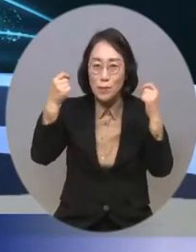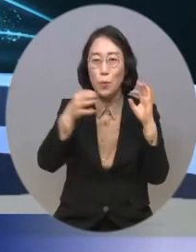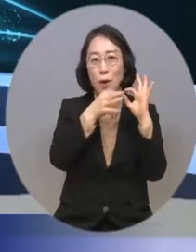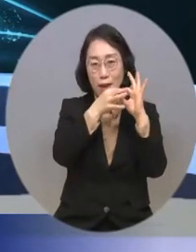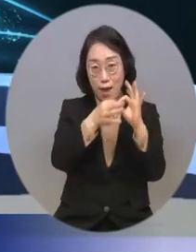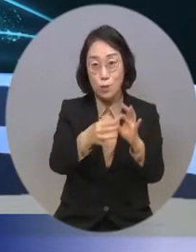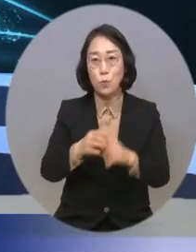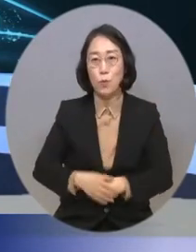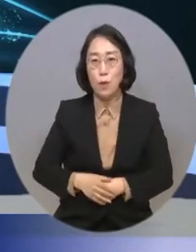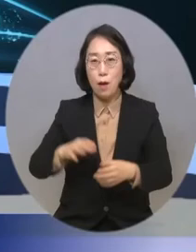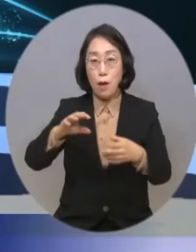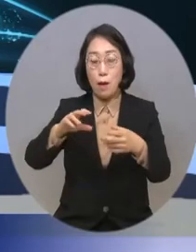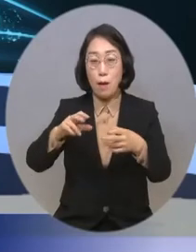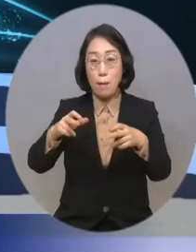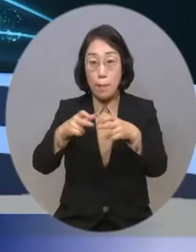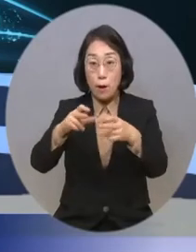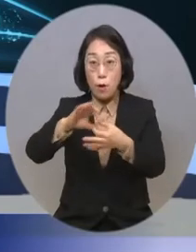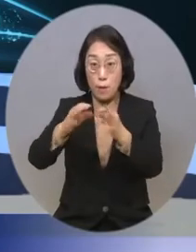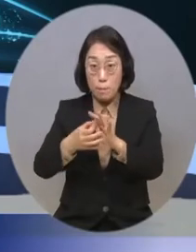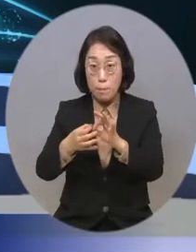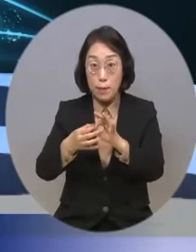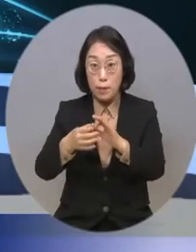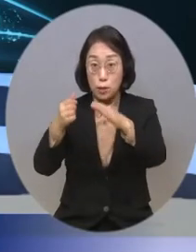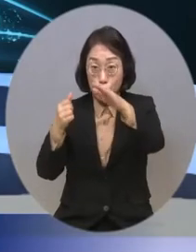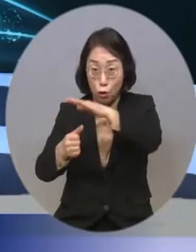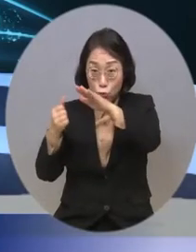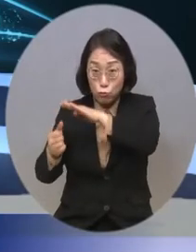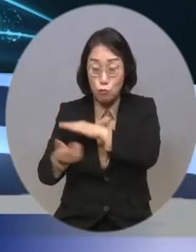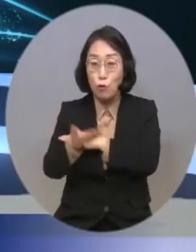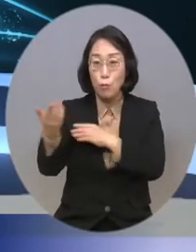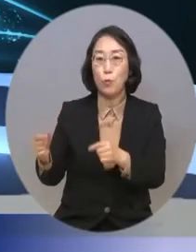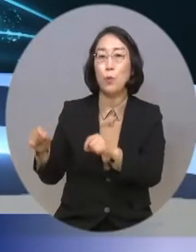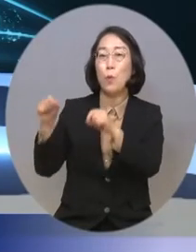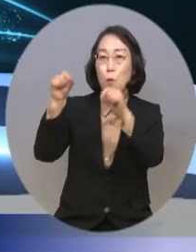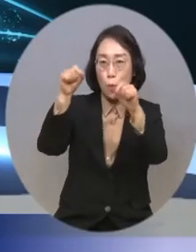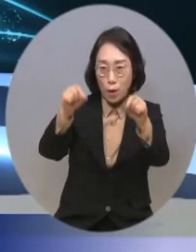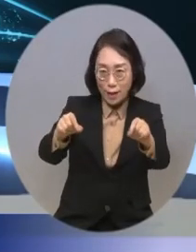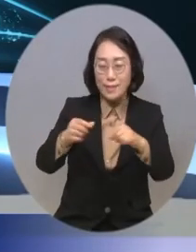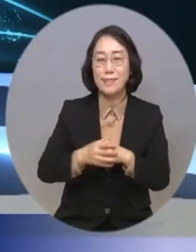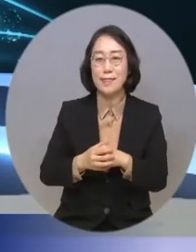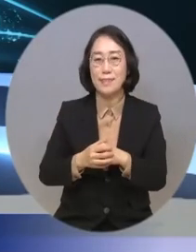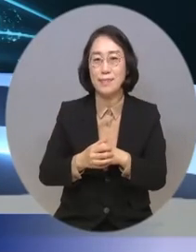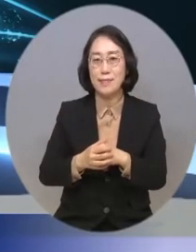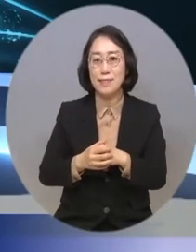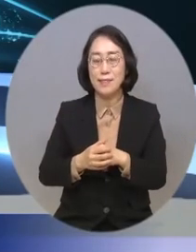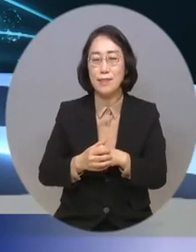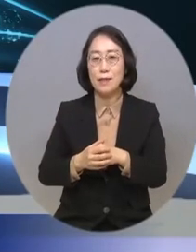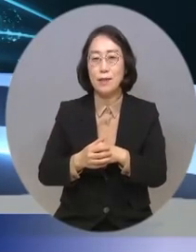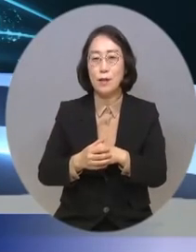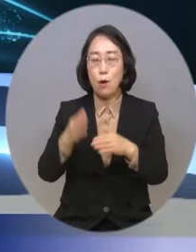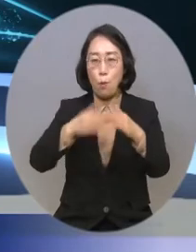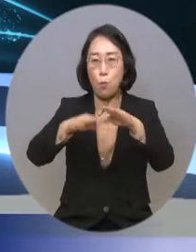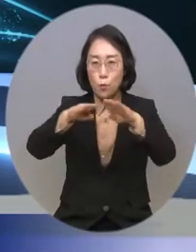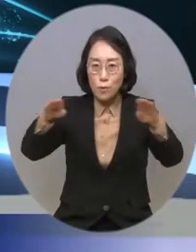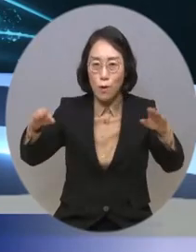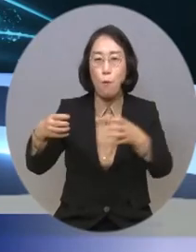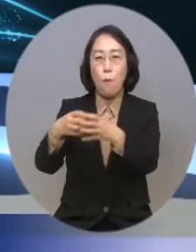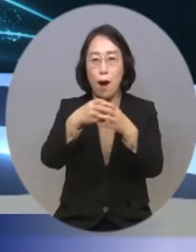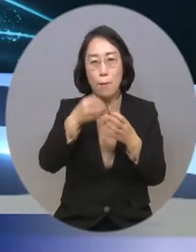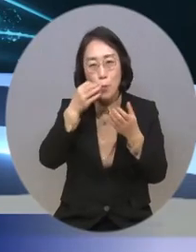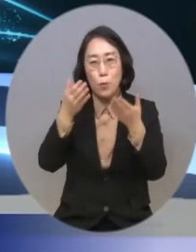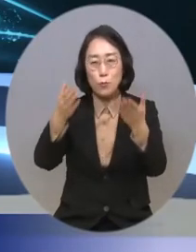패럴림픽에 나서는 장애인 국가대표 선수들 역시 그 정신을 이어받아 국민들에게 공정과 화합을 보여주리라